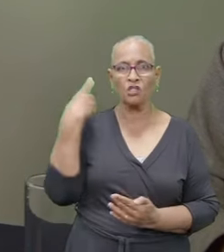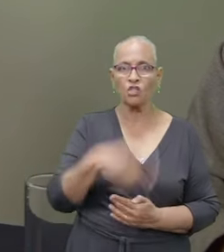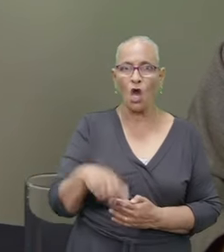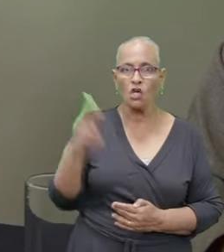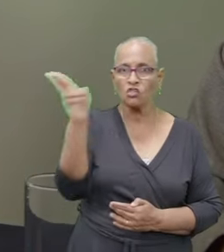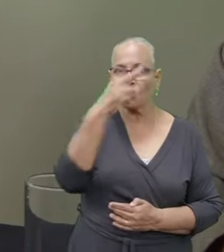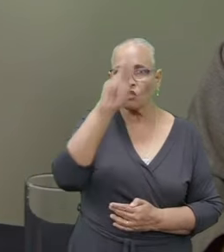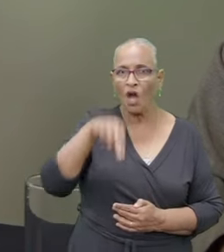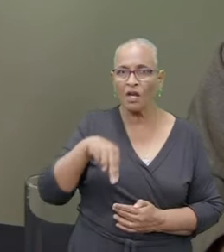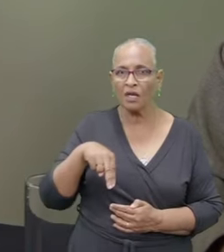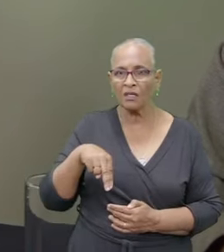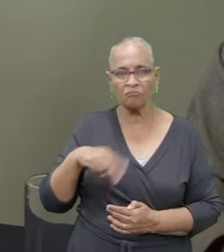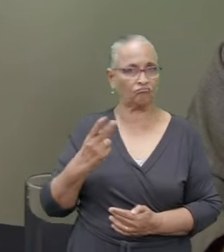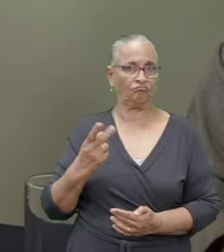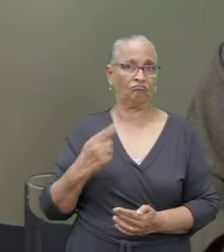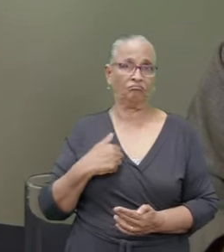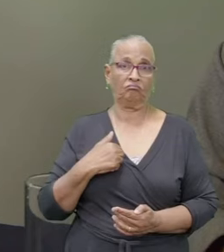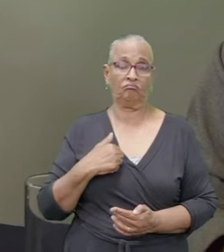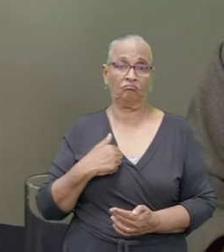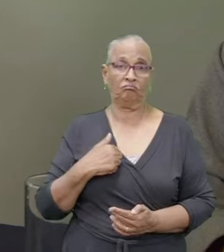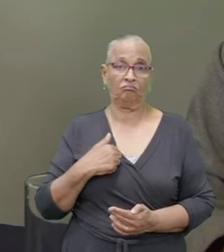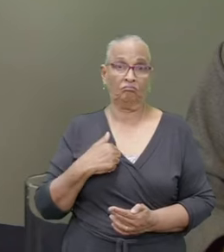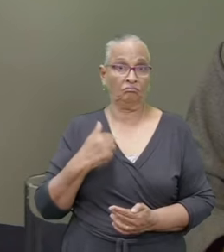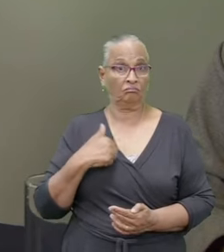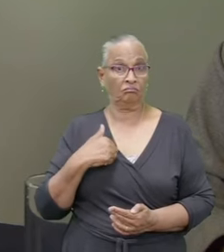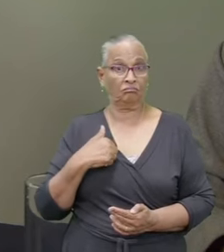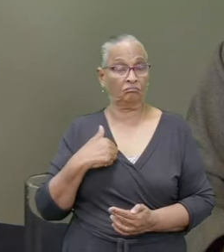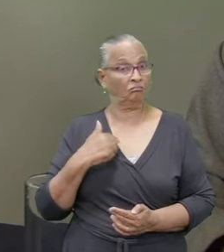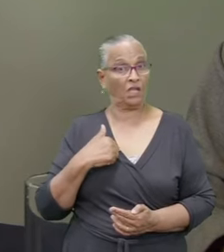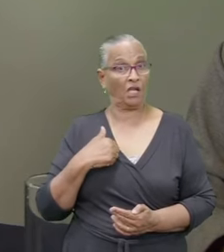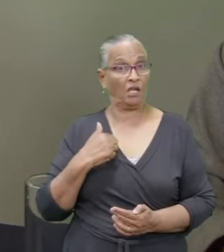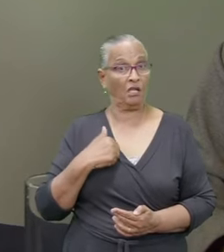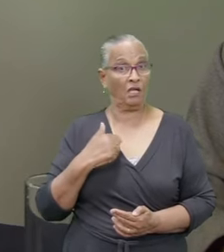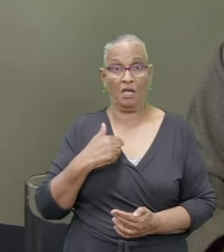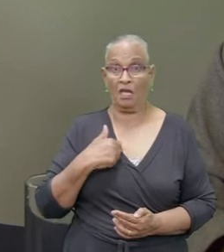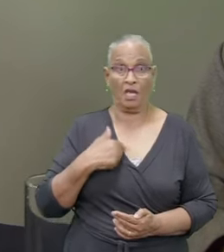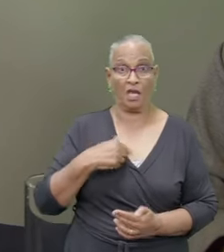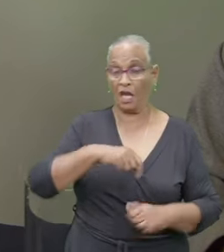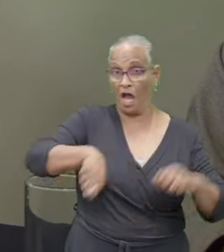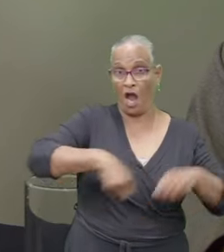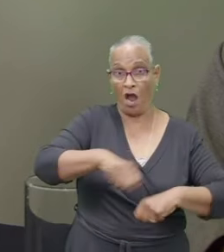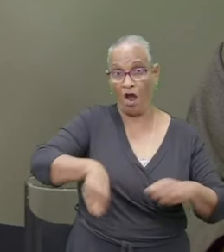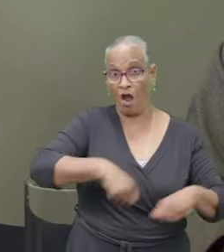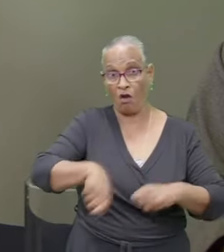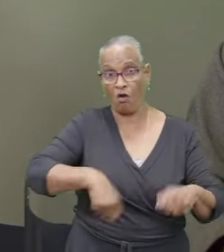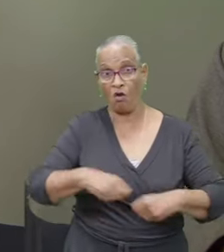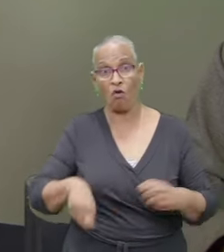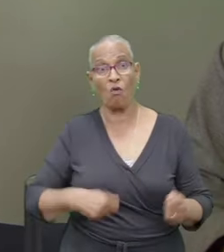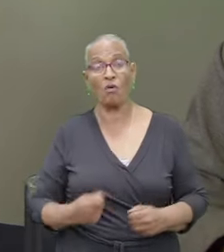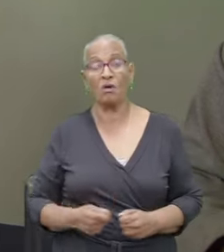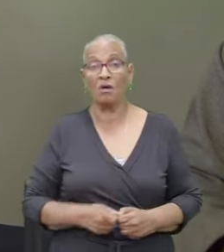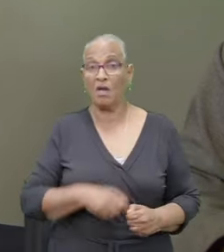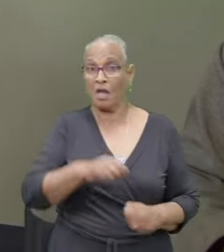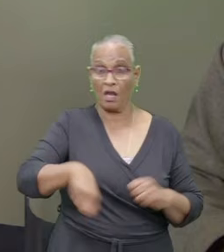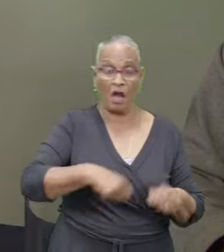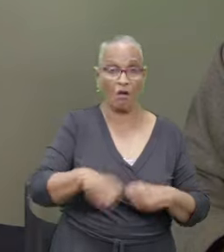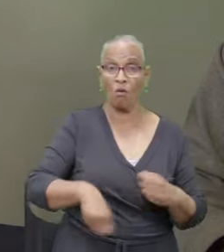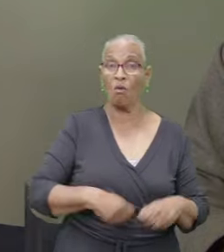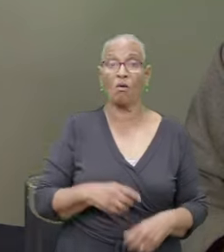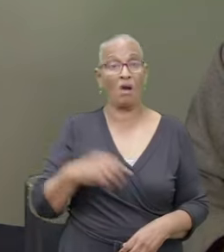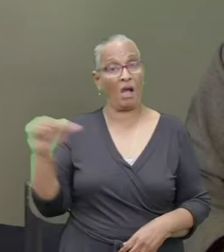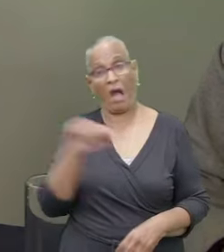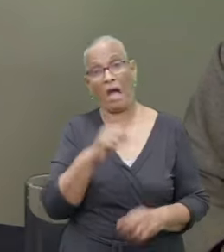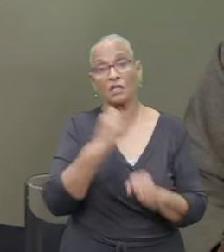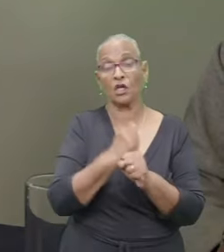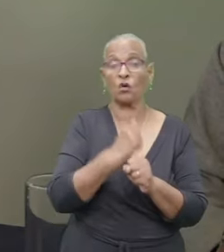maar in de voedingssector, ik ga cateren of whatever, ergens waar ik kan verdienen om uit